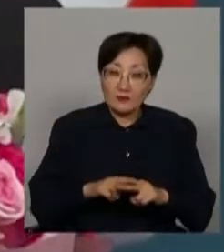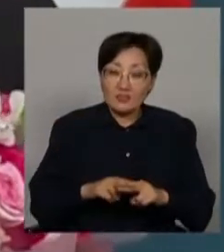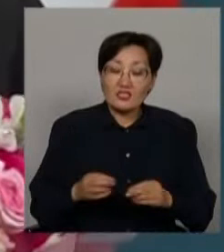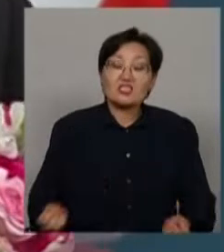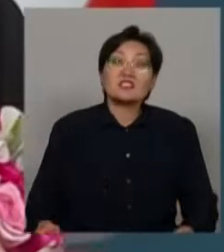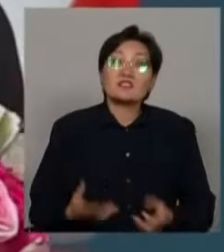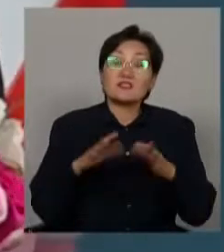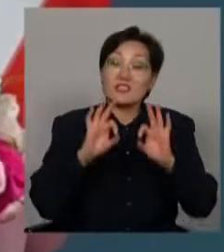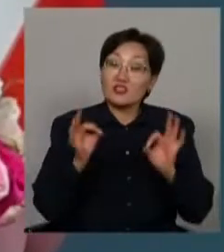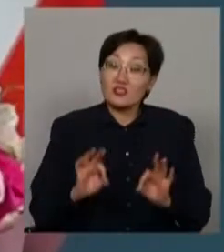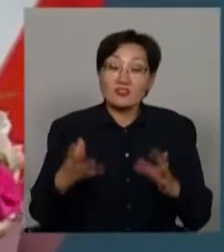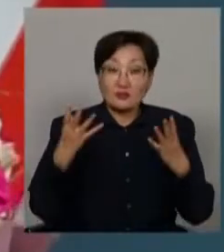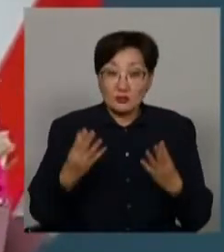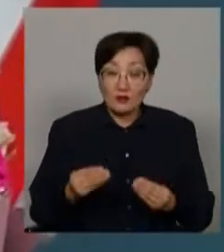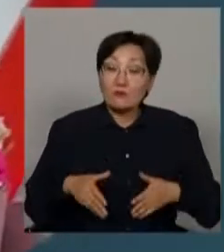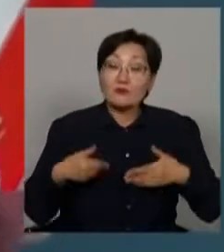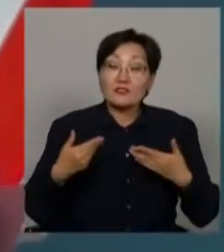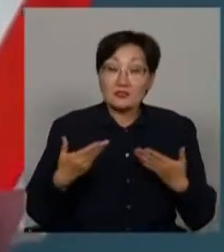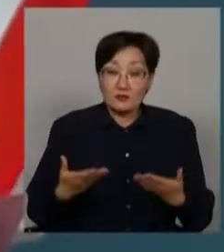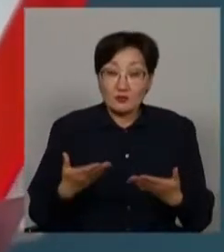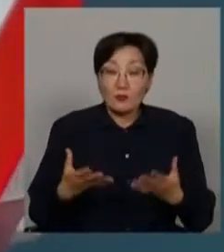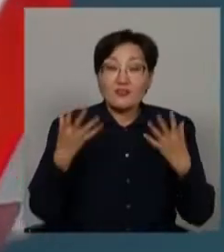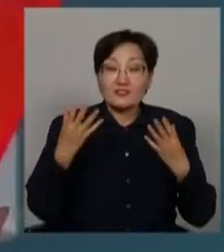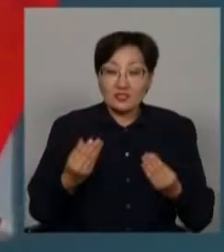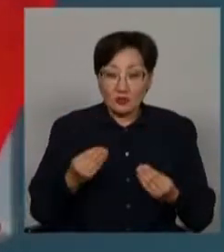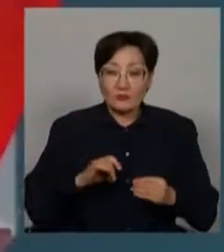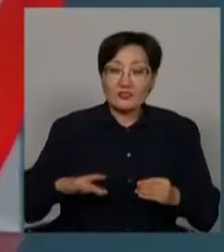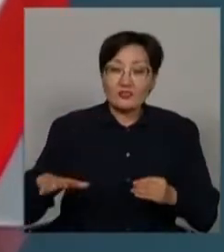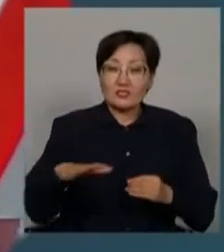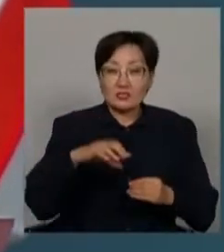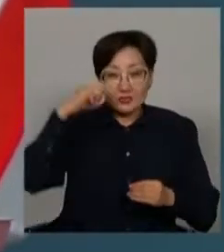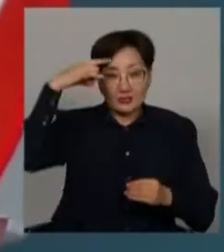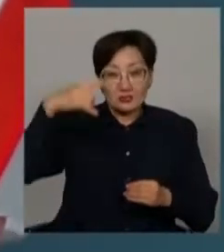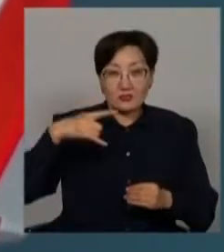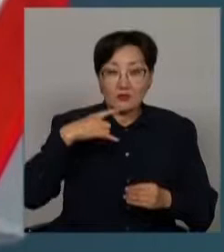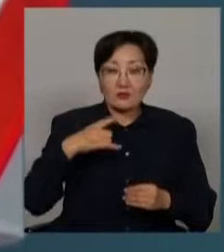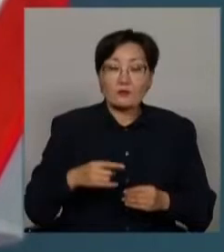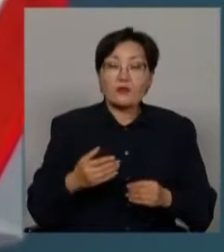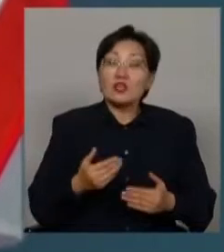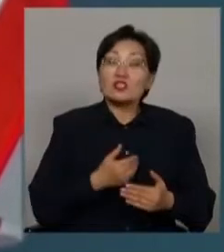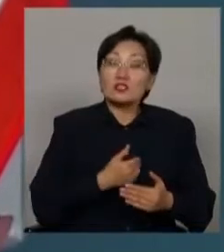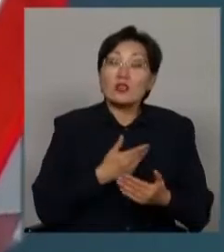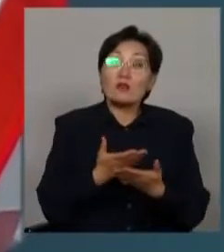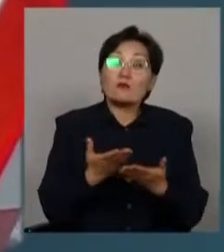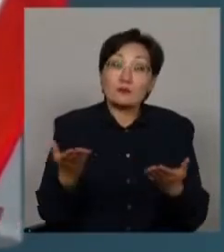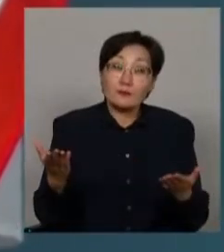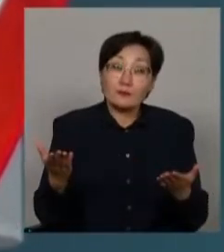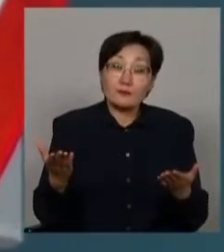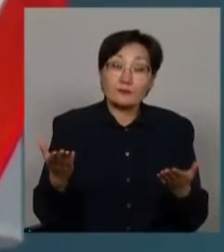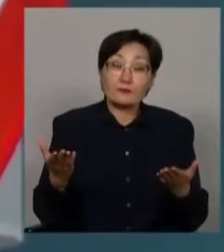светлый осенний день поздравляю с Днем Республики Казахстан. Желаю вам,